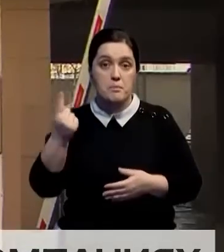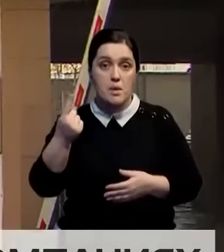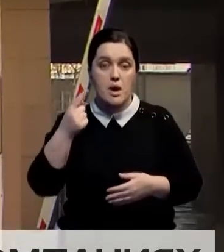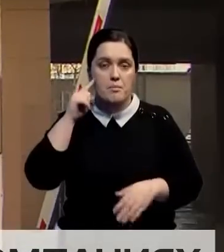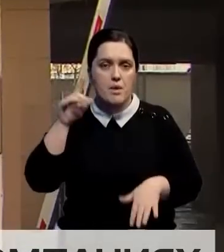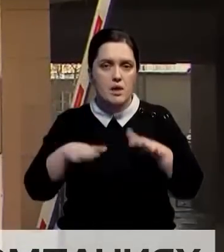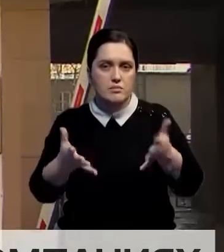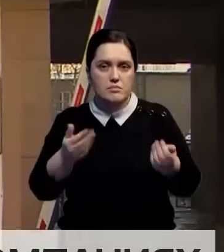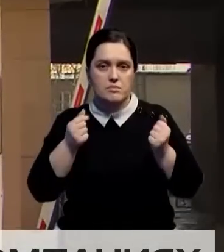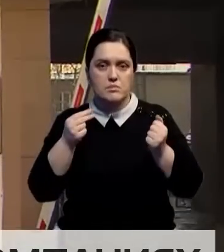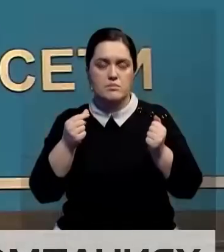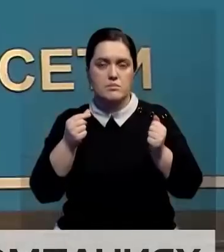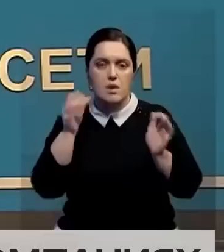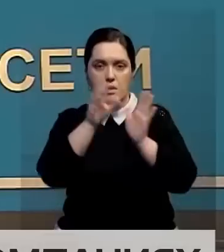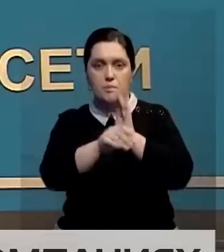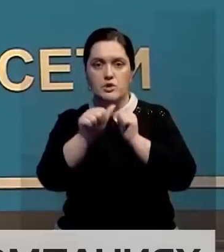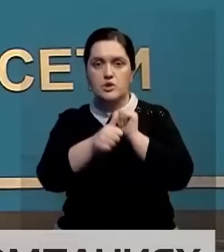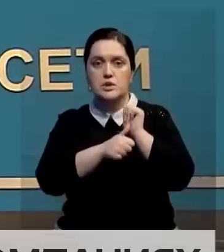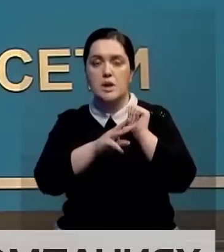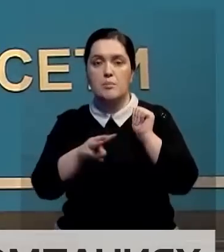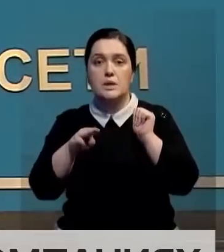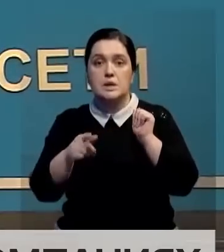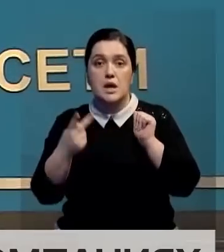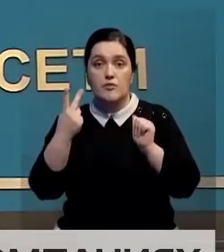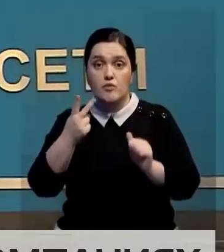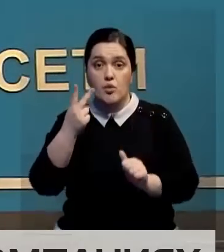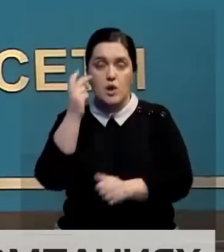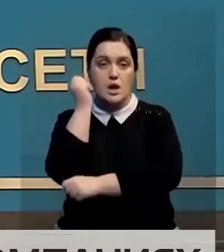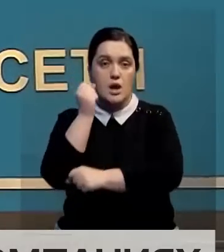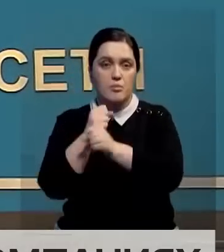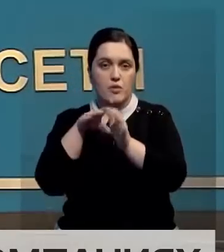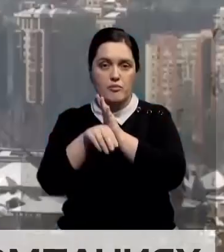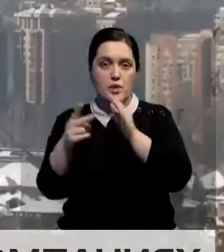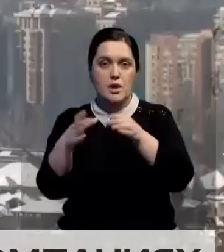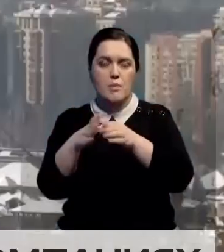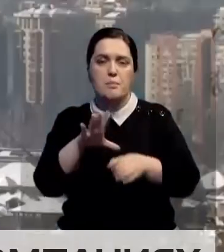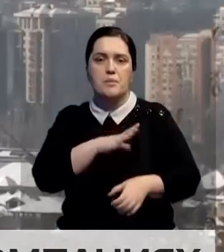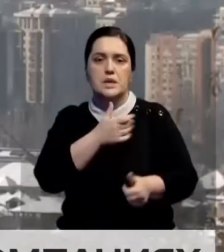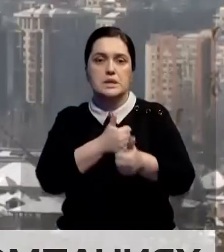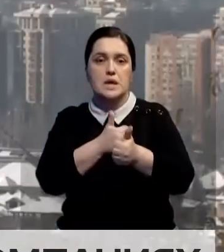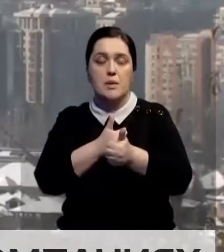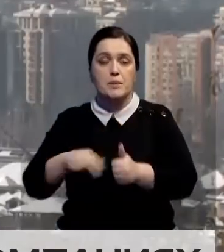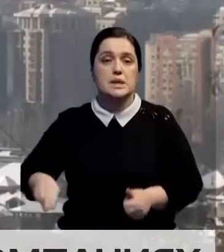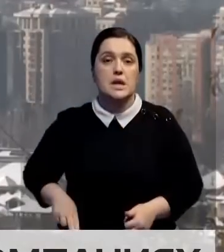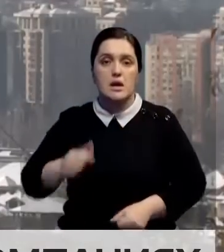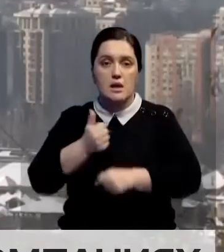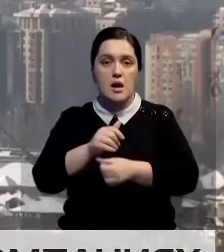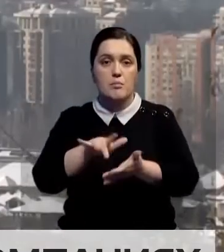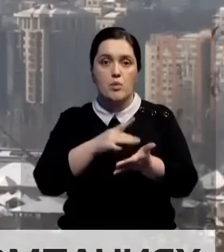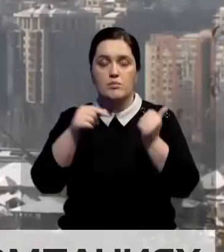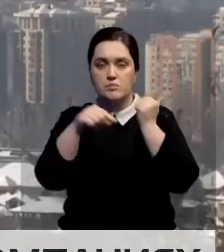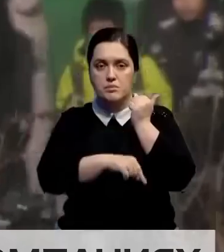получении взятки в сумме 16 миллионов тенге. Двух сотрудников второй компании, бывшего зама директора и главбуха, в хищении